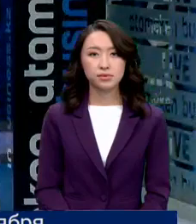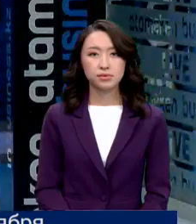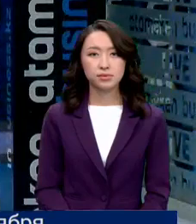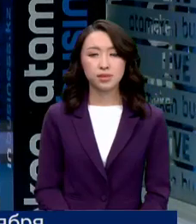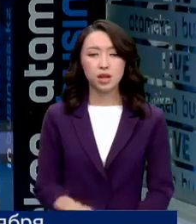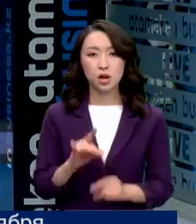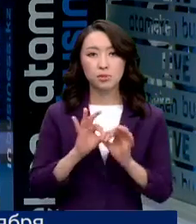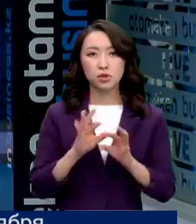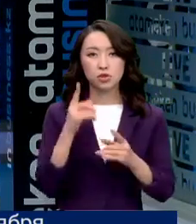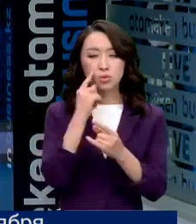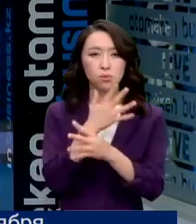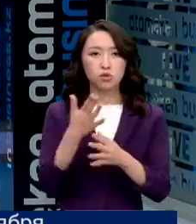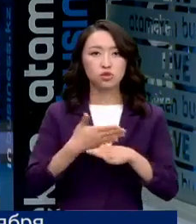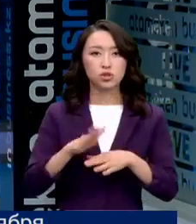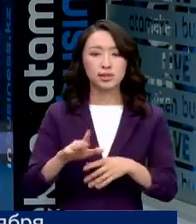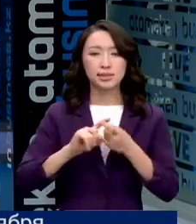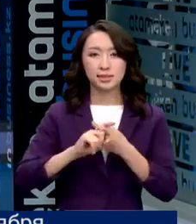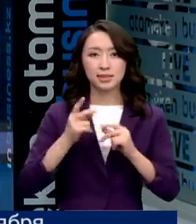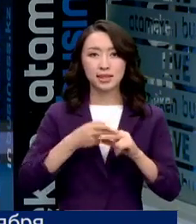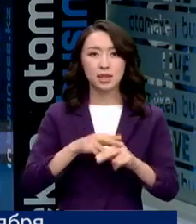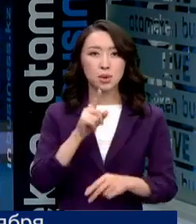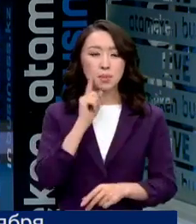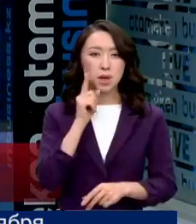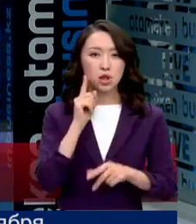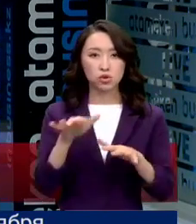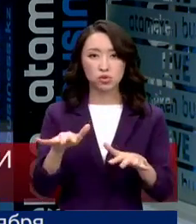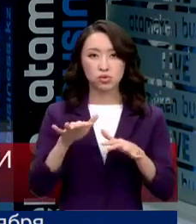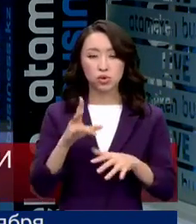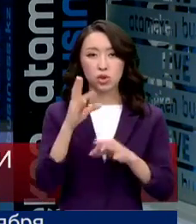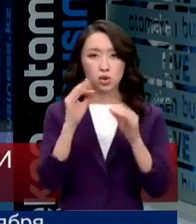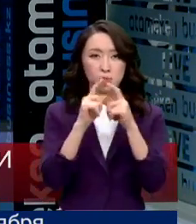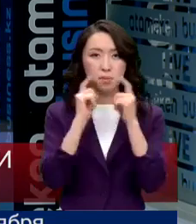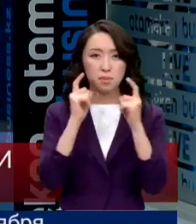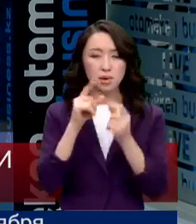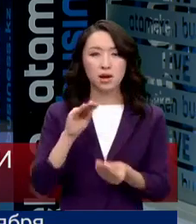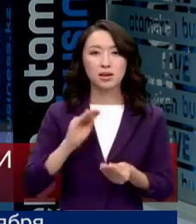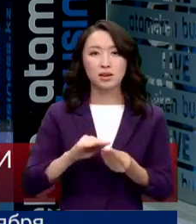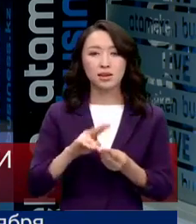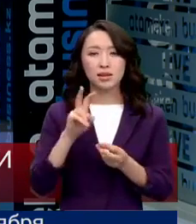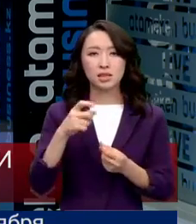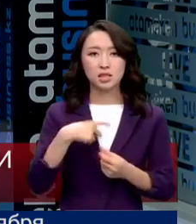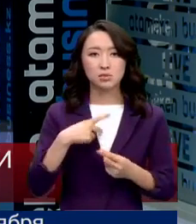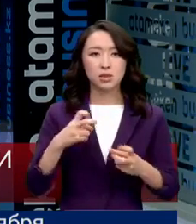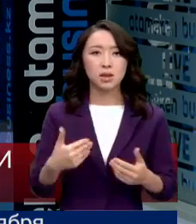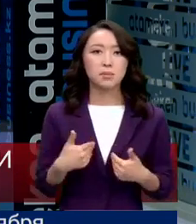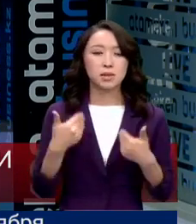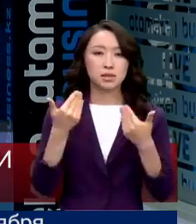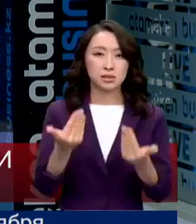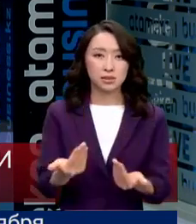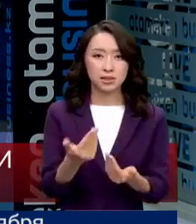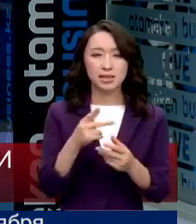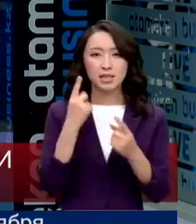Ну а причем большая часть заразившихся – это подростки и молодежь. Однако ношение масок остается всего лишь мерой рекомендательного характера,